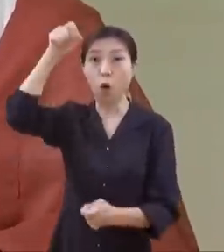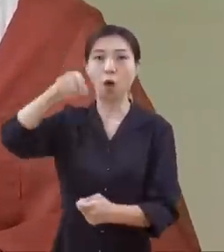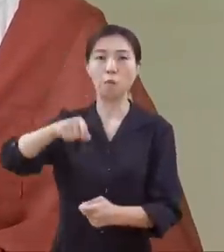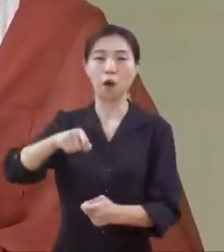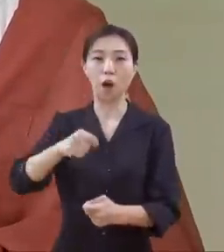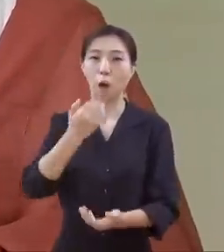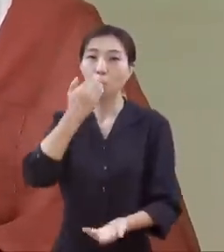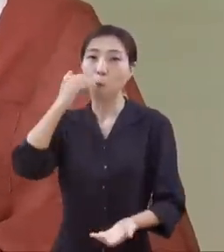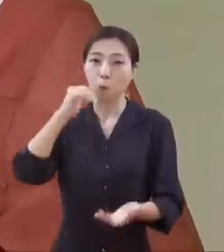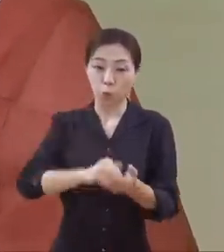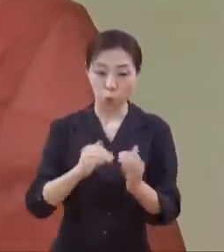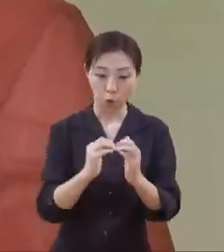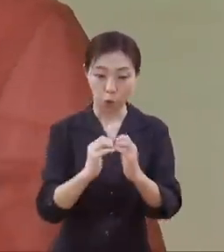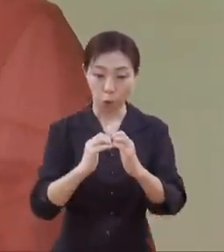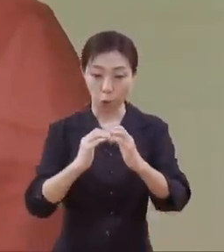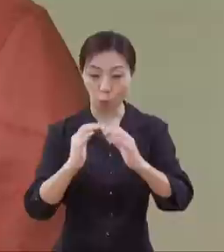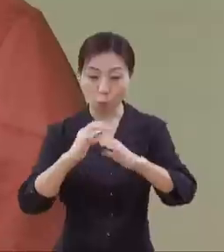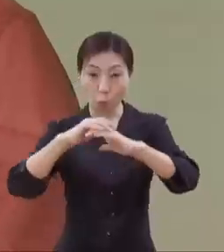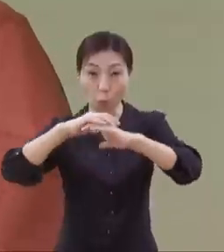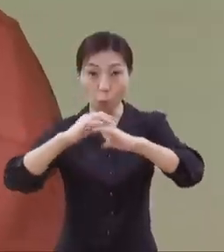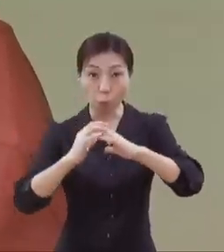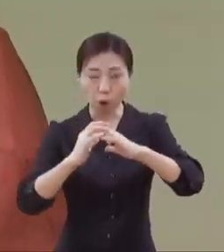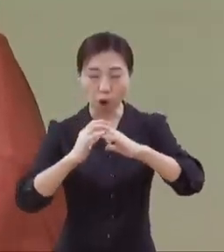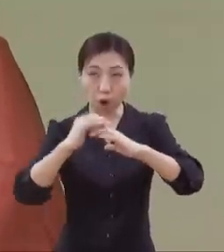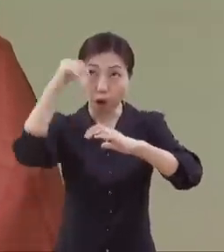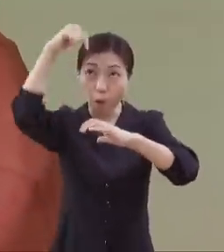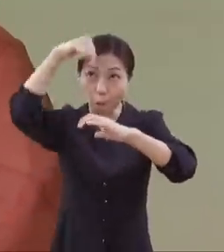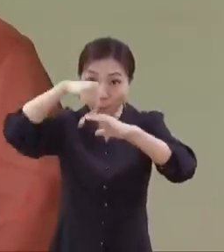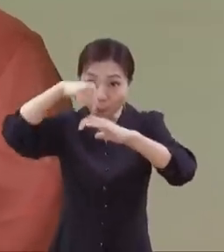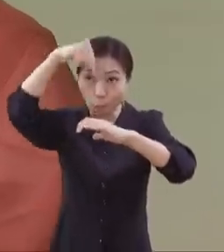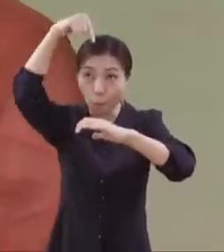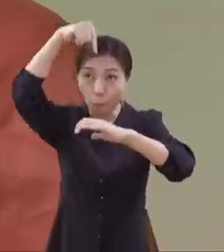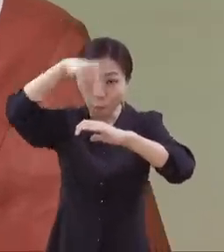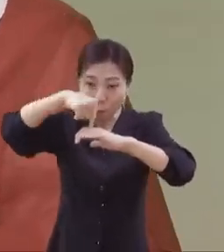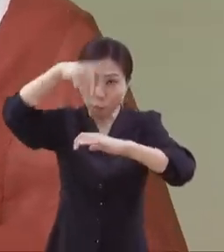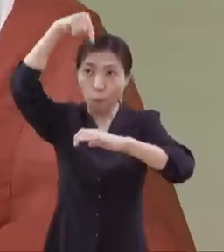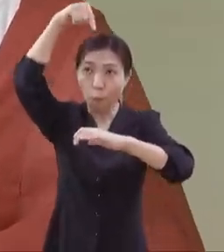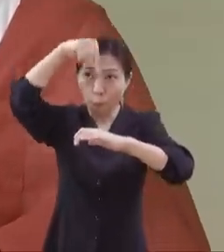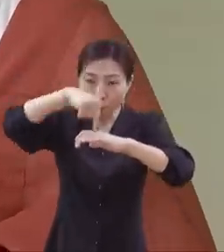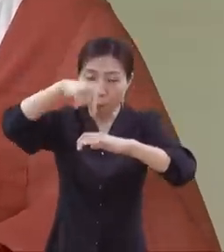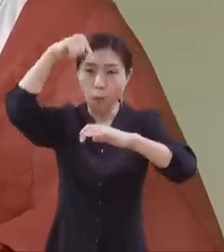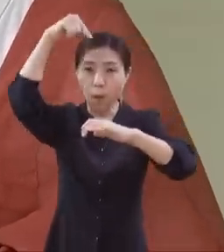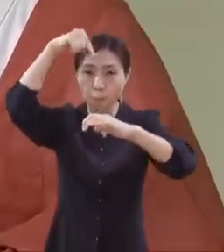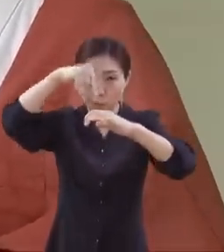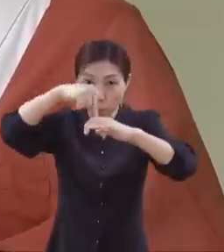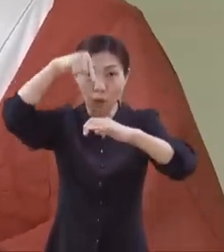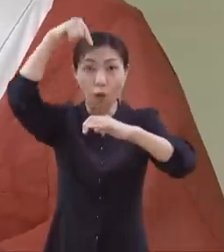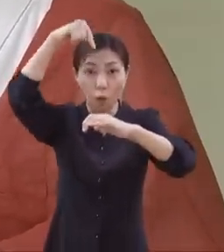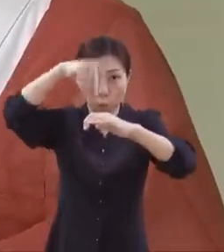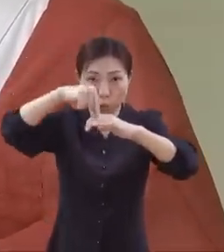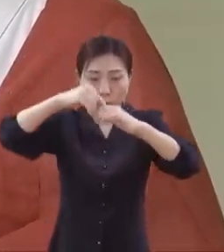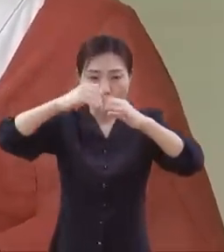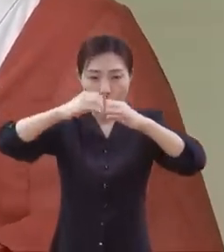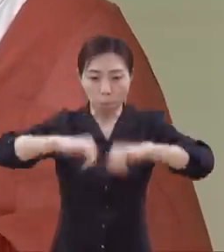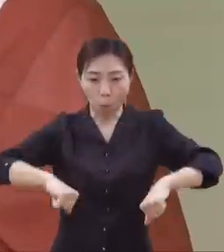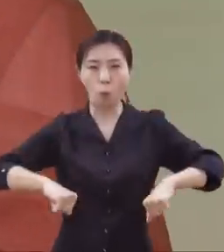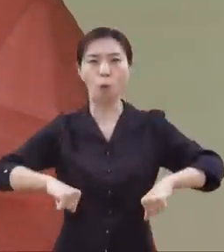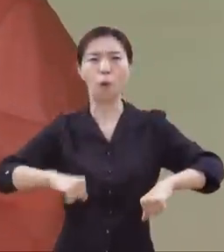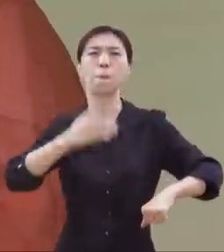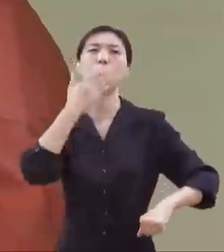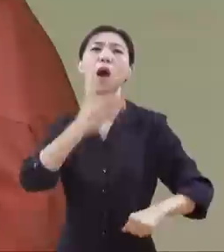구멍이 뚫려 있다 헤아릴 수 없는 시간 동안 떨어지고 떨어졌겠지만 그 꾸준히라는 거